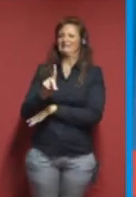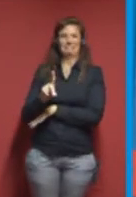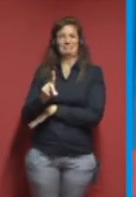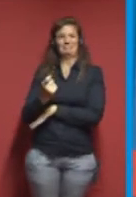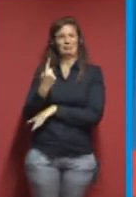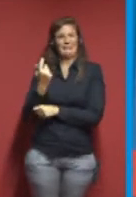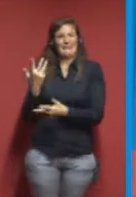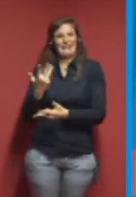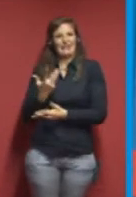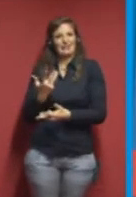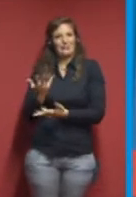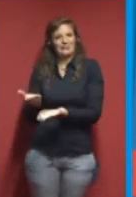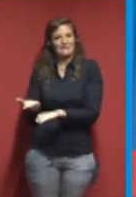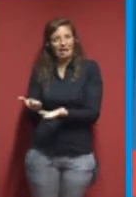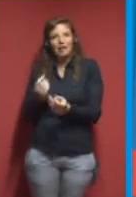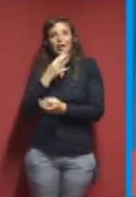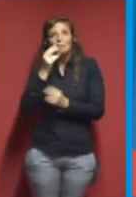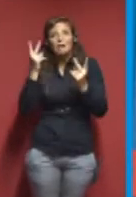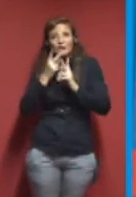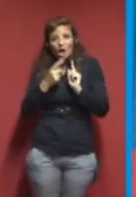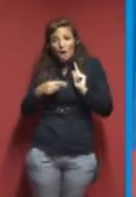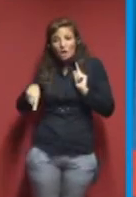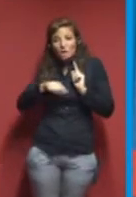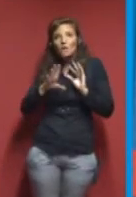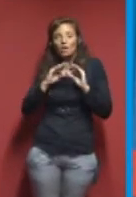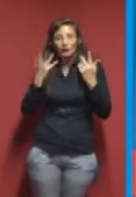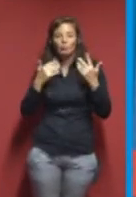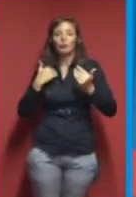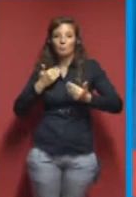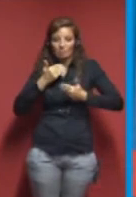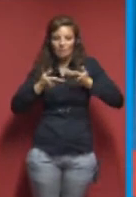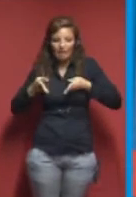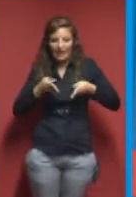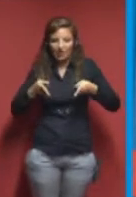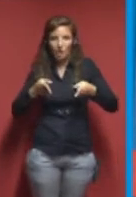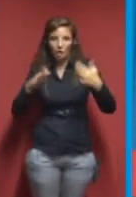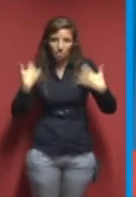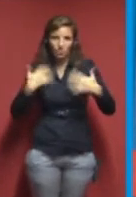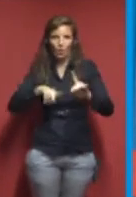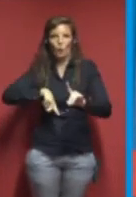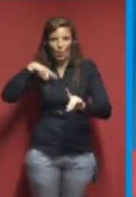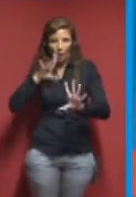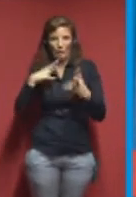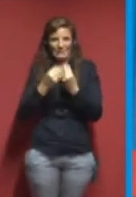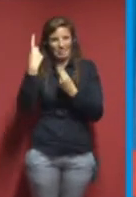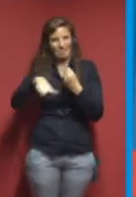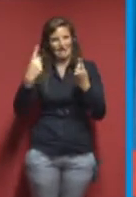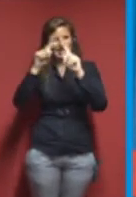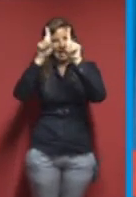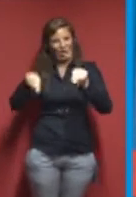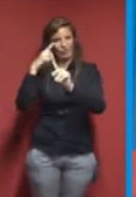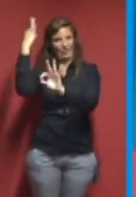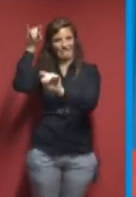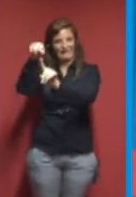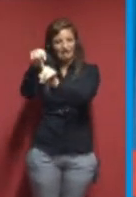dimensioni comunque noi abbiamo fatto un grosso viaggio con questa catena quali sono le aspettative per